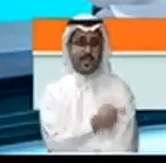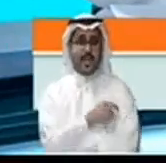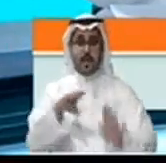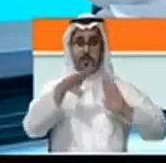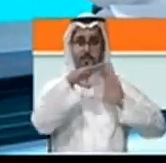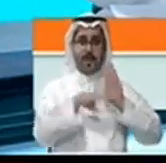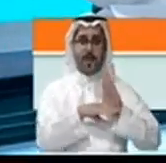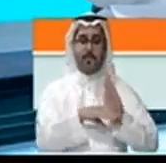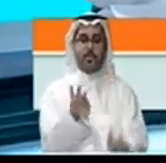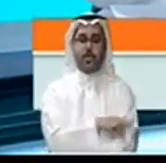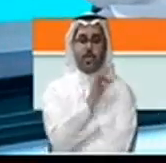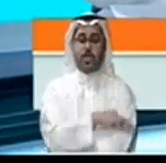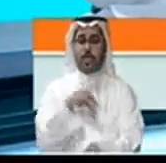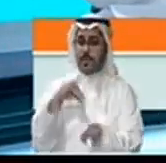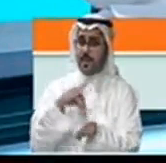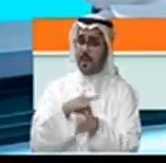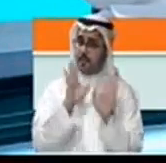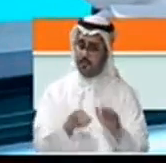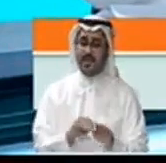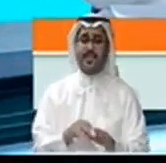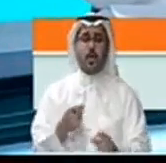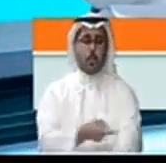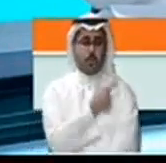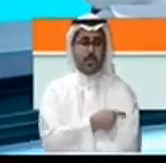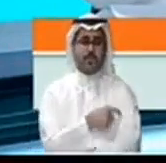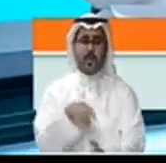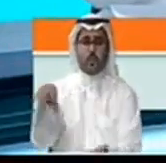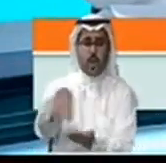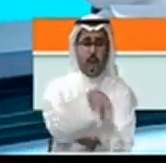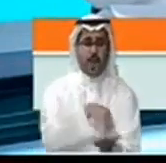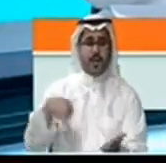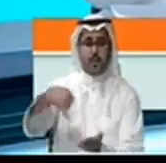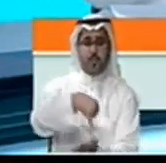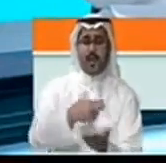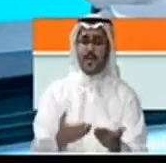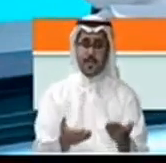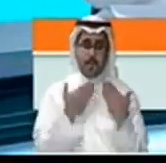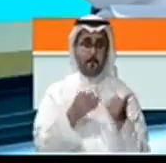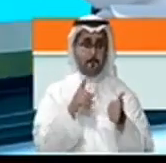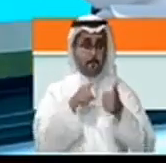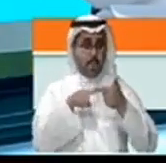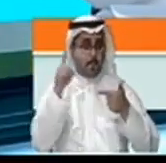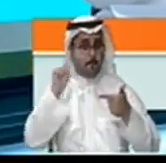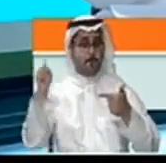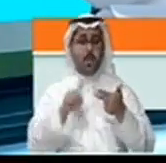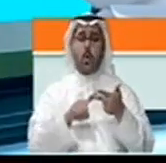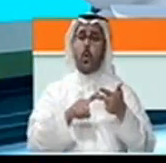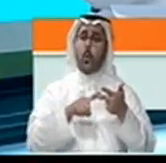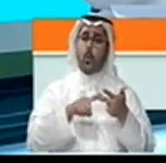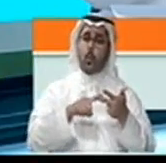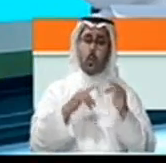برنامج تجربة المريض في المستشفيات والمراكز الصحية في مكة المكرمة والمدينة المنورة والمشاعر